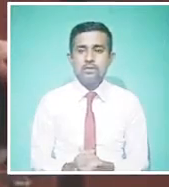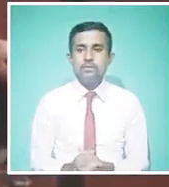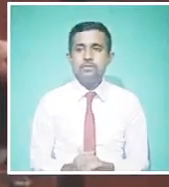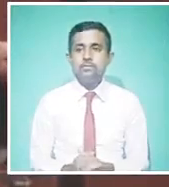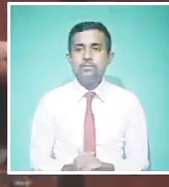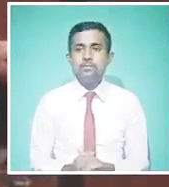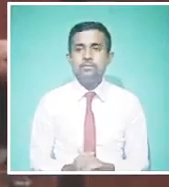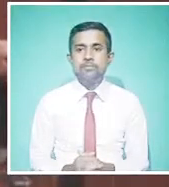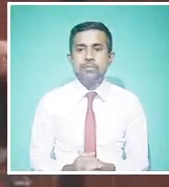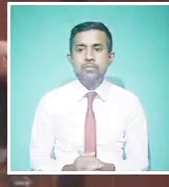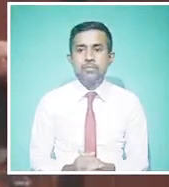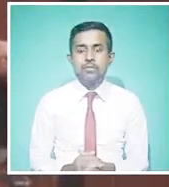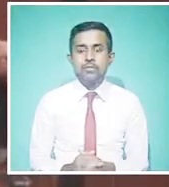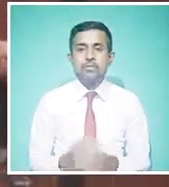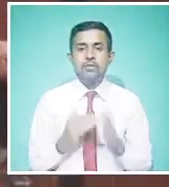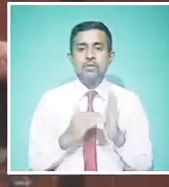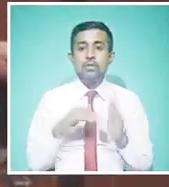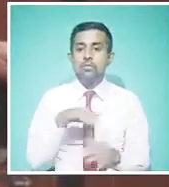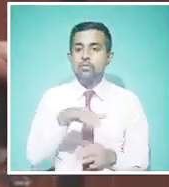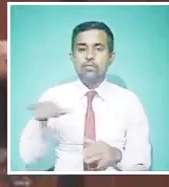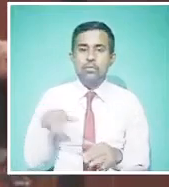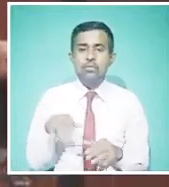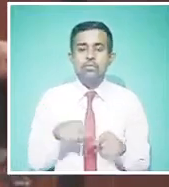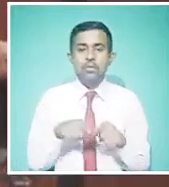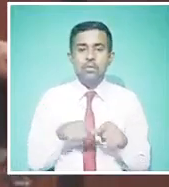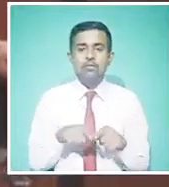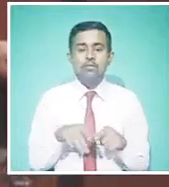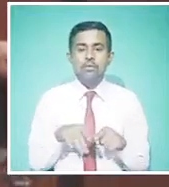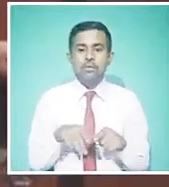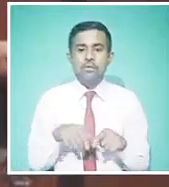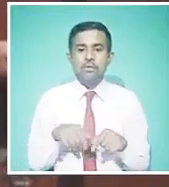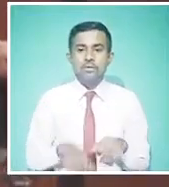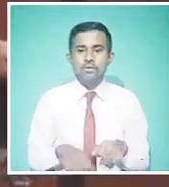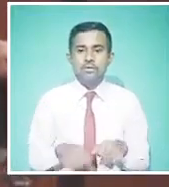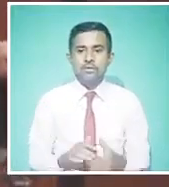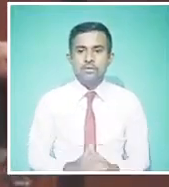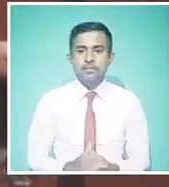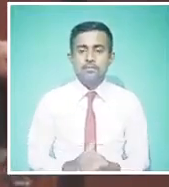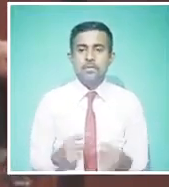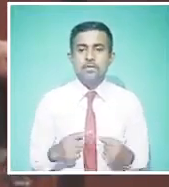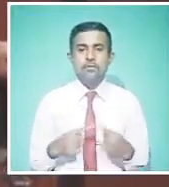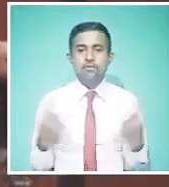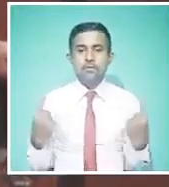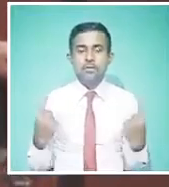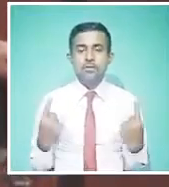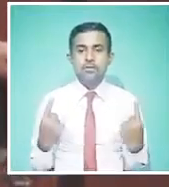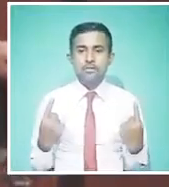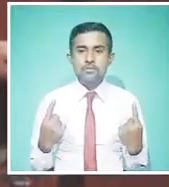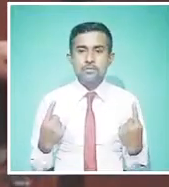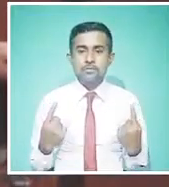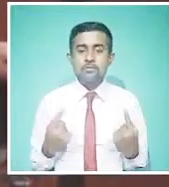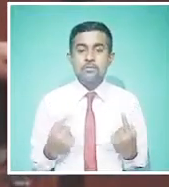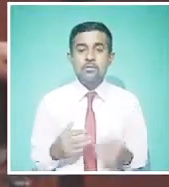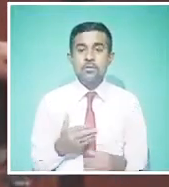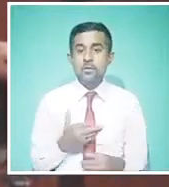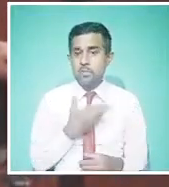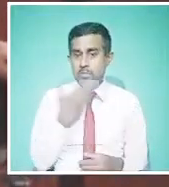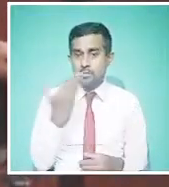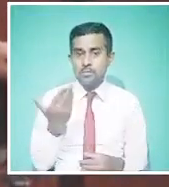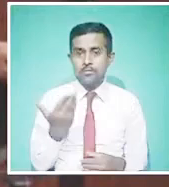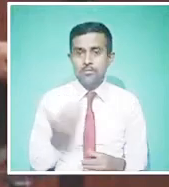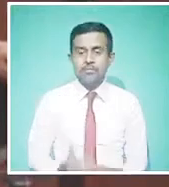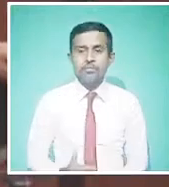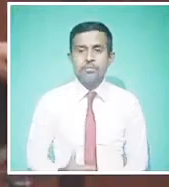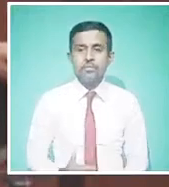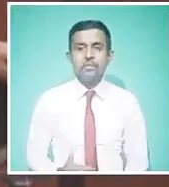நிறைவேற்றக்கூடியதாக தேர்தல் முறையிலே மாற்றங்களை செய்யலாம், அல்லது விகிதாசார தேர்தல் முறை மட்டும் ஏற்கனவே இருந்த முறைகளை கொண்டு வரலாம், அவசரமாக